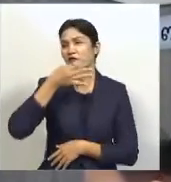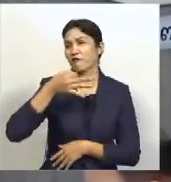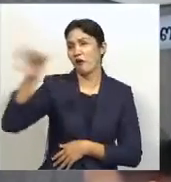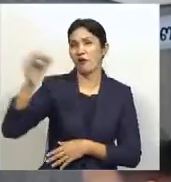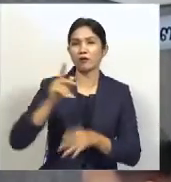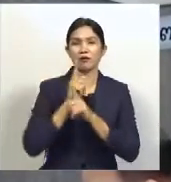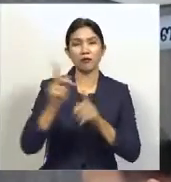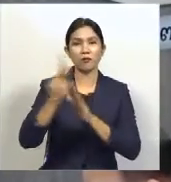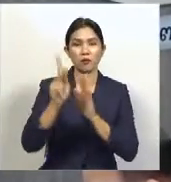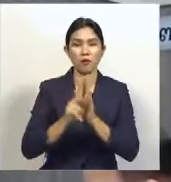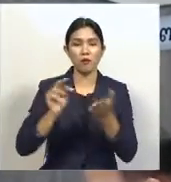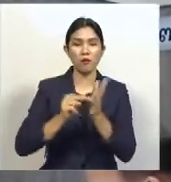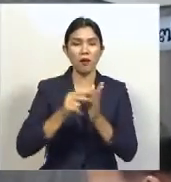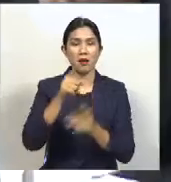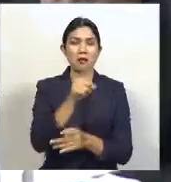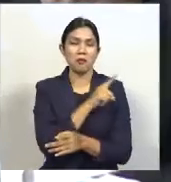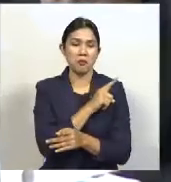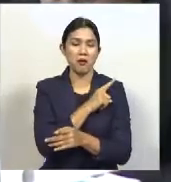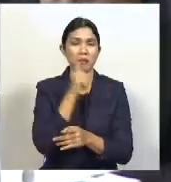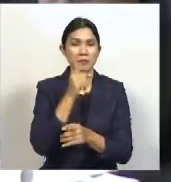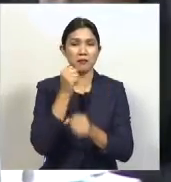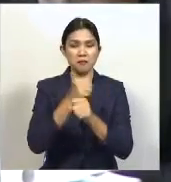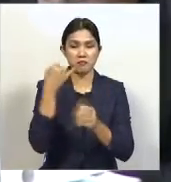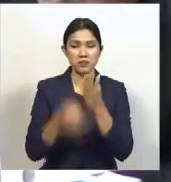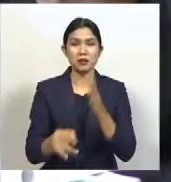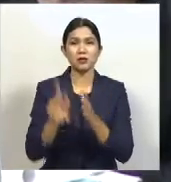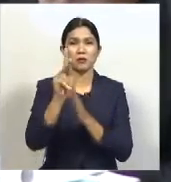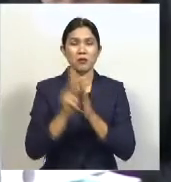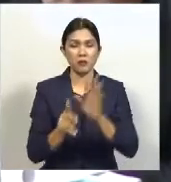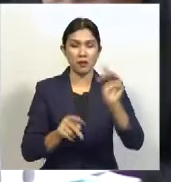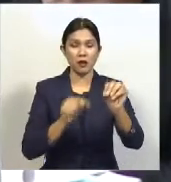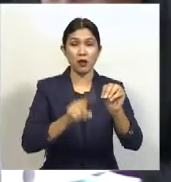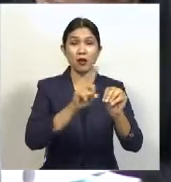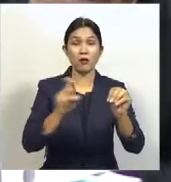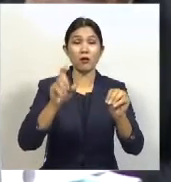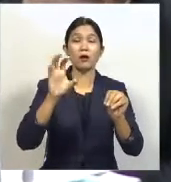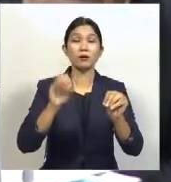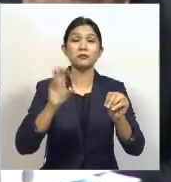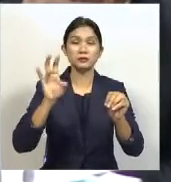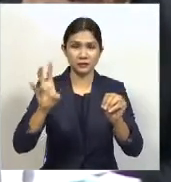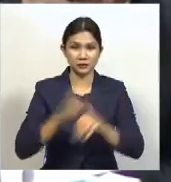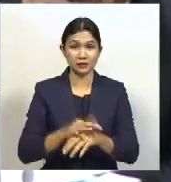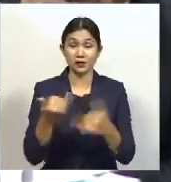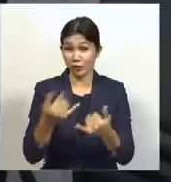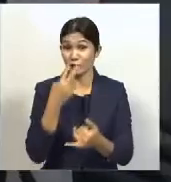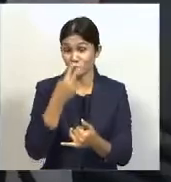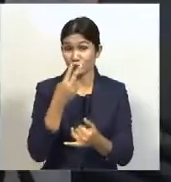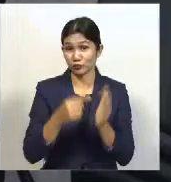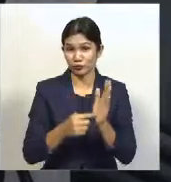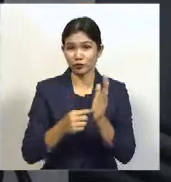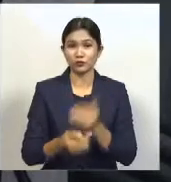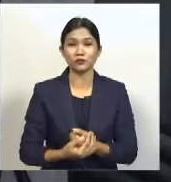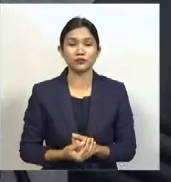ฎหมายฐานละเว้นการปฏิบัติหน้าที่มาตรา157ค่ะให้คุณผู้ชมไปฟังการอภิปรายในช่วงนี้